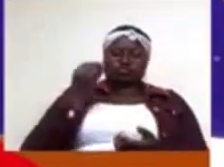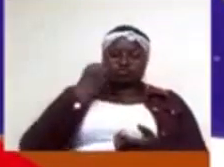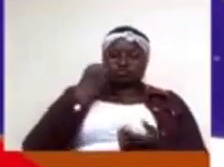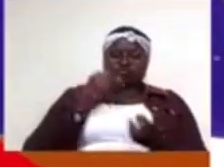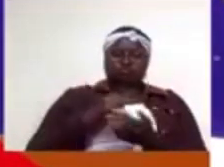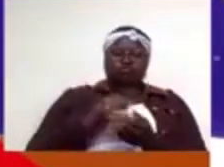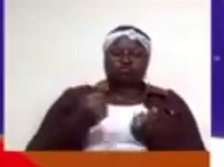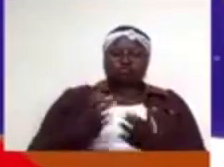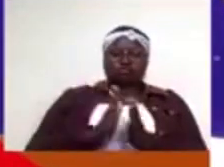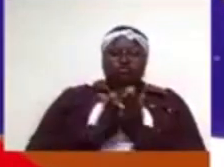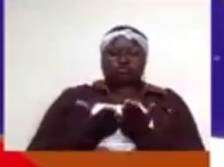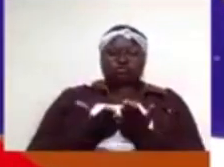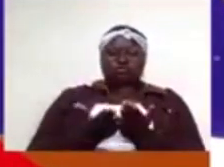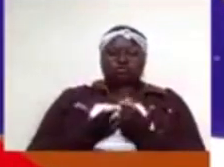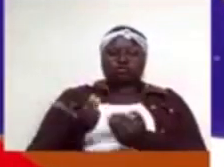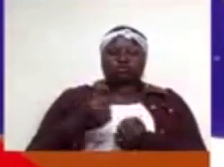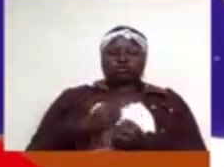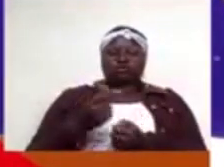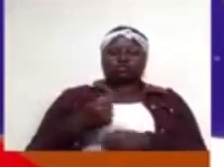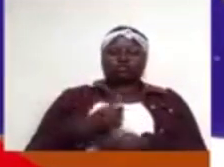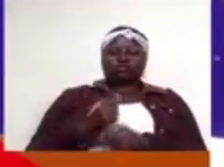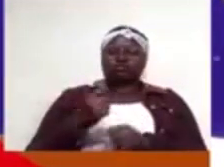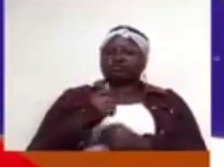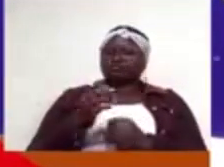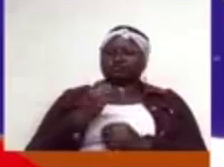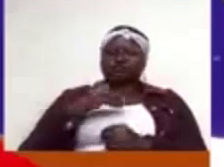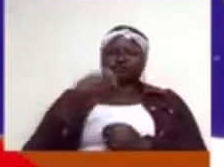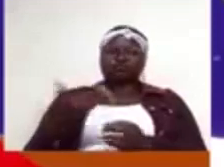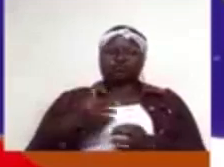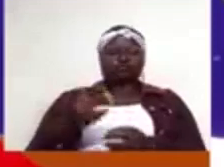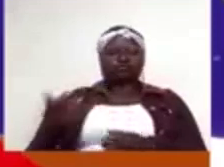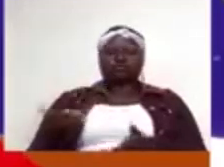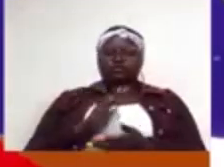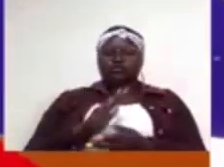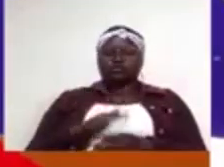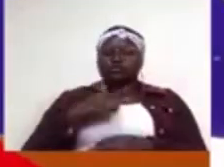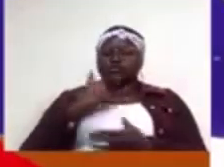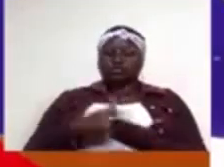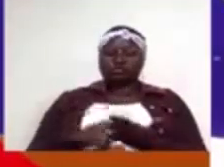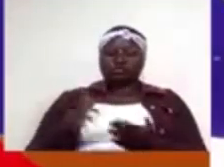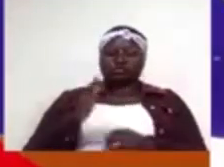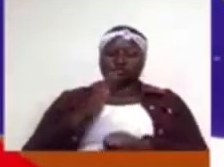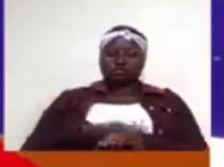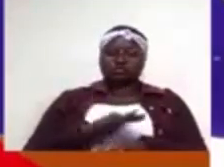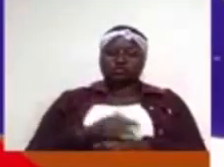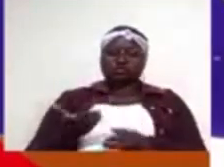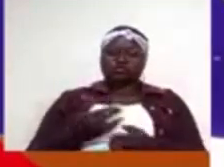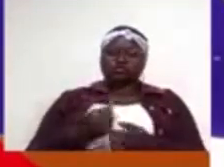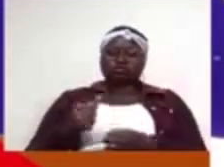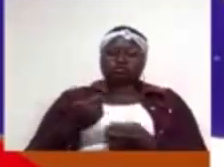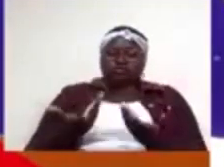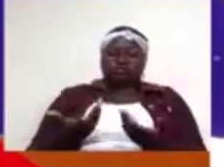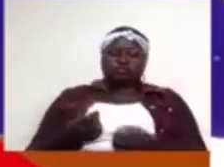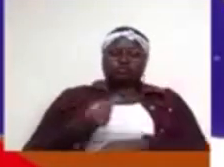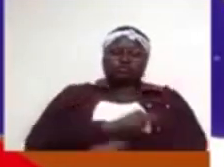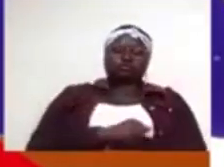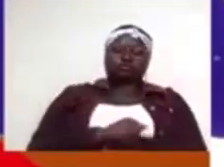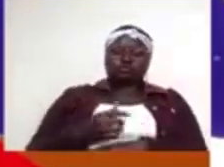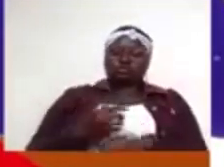dara you are not gutire interaction gutire miario umurie wa tidate shukuru ringi shukuru kwina mwana